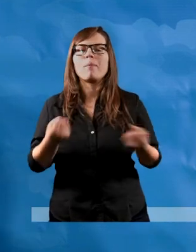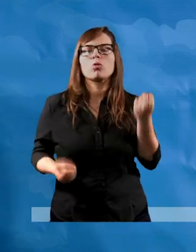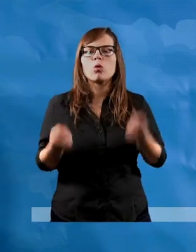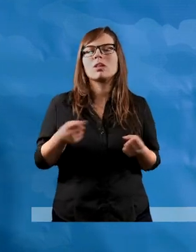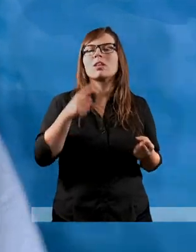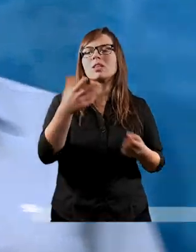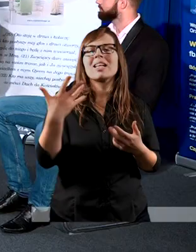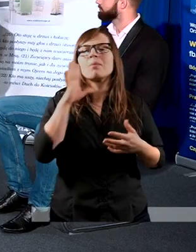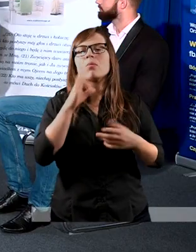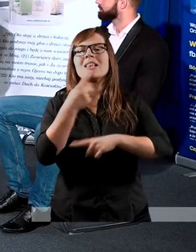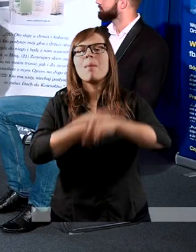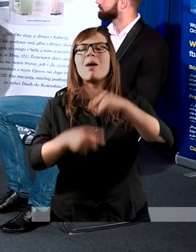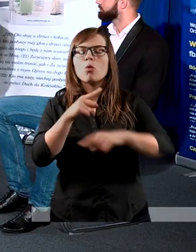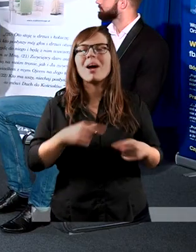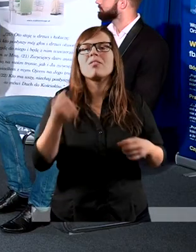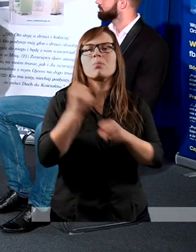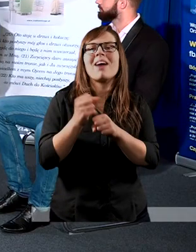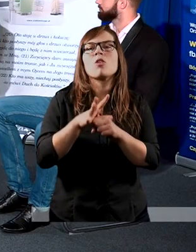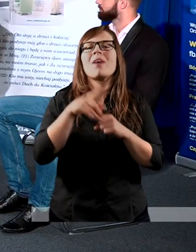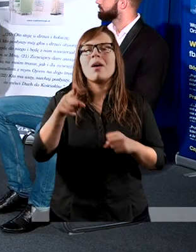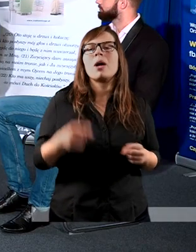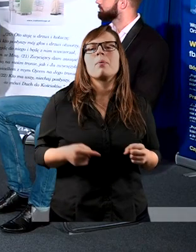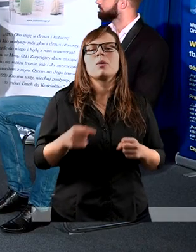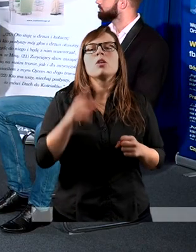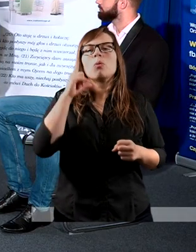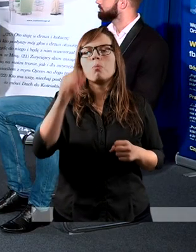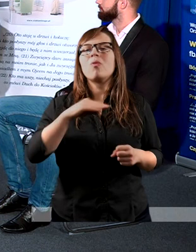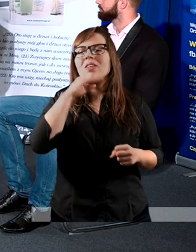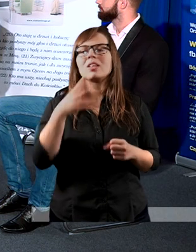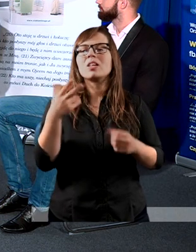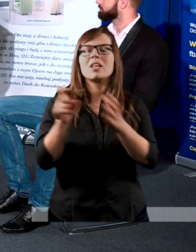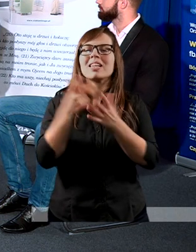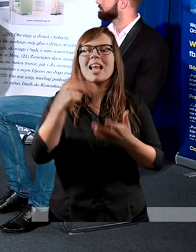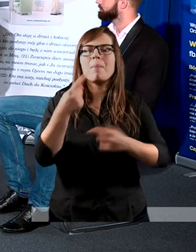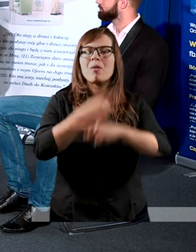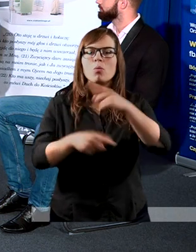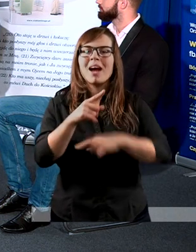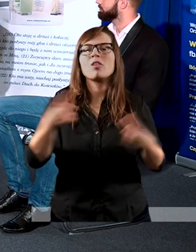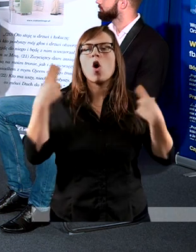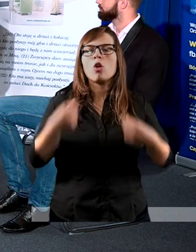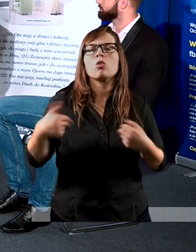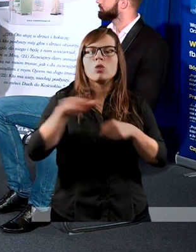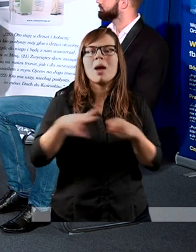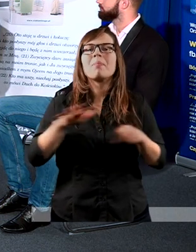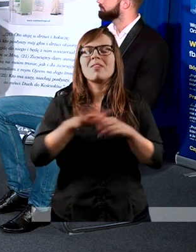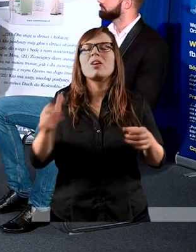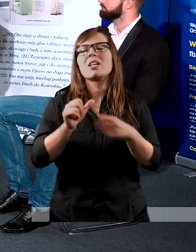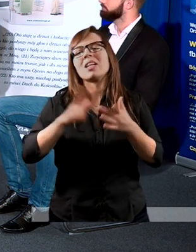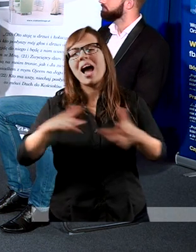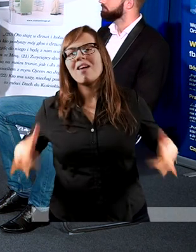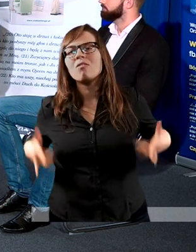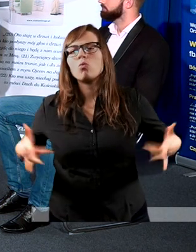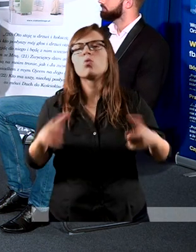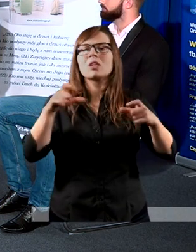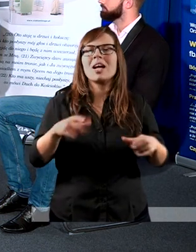z niepełnosprawnymi pracowałem. Wystarczy po prostu pójść do niepełnosprawnej osoby, która przeważnie jak jest na wózku, to